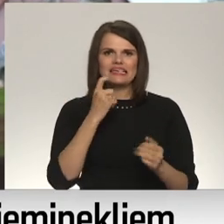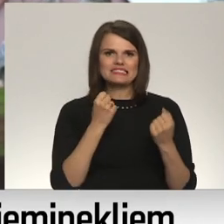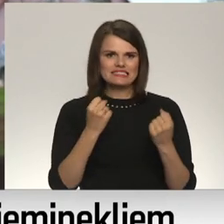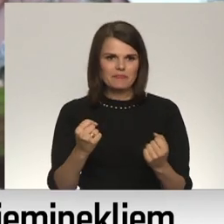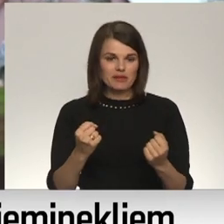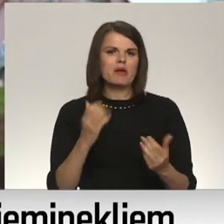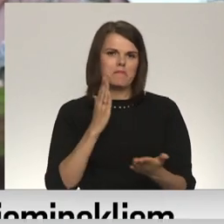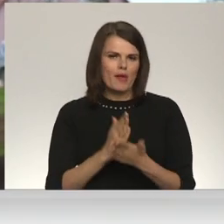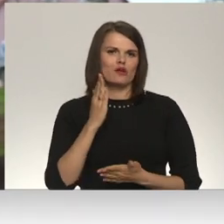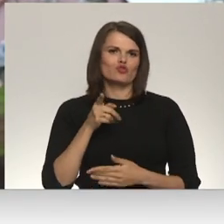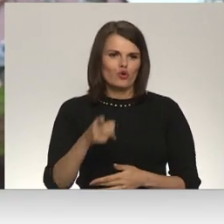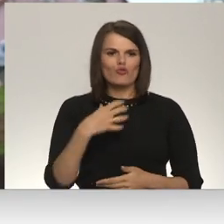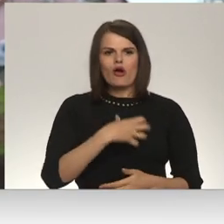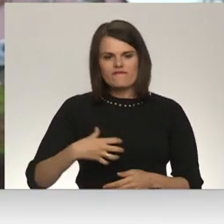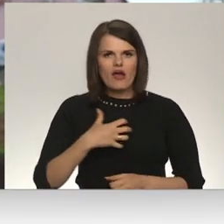beidzamais laiks to darīt.